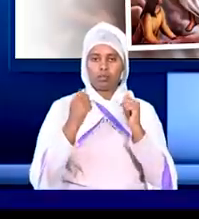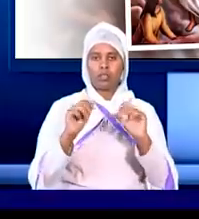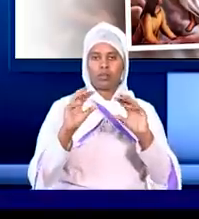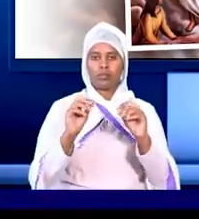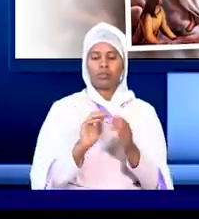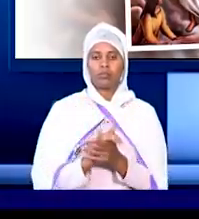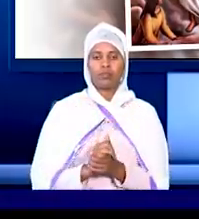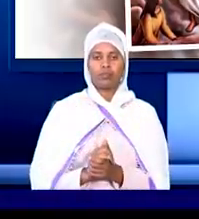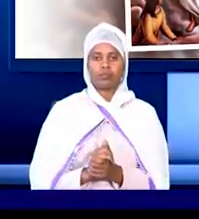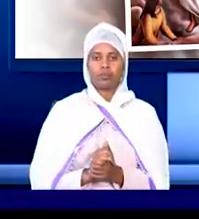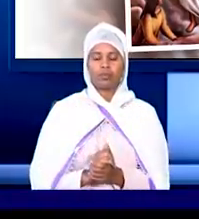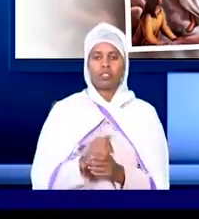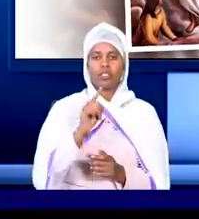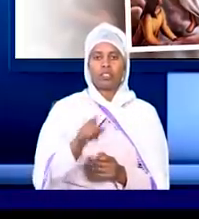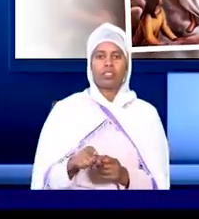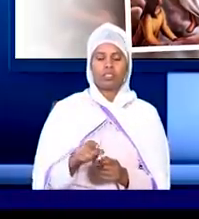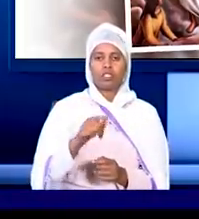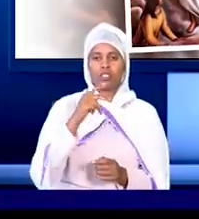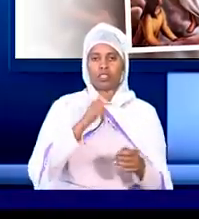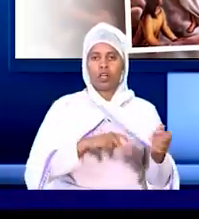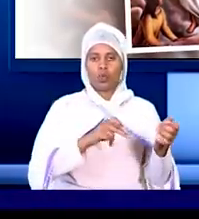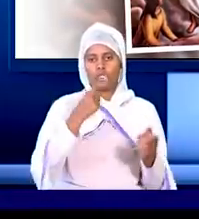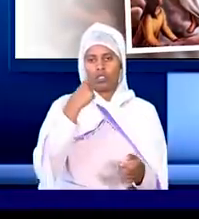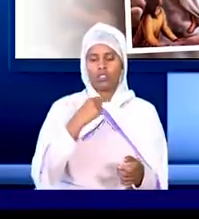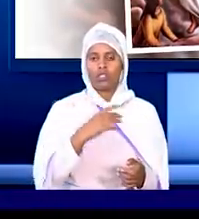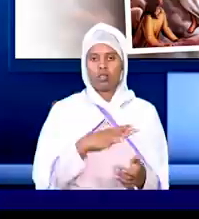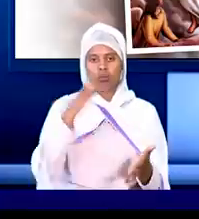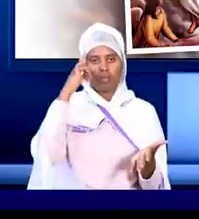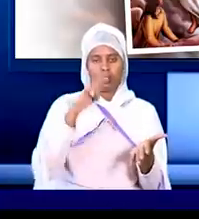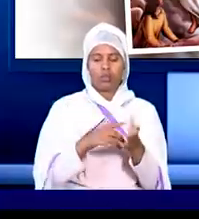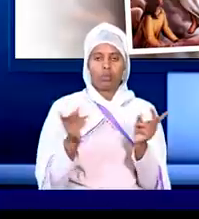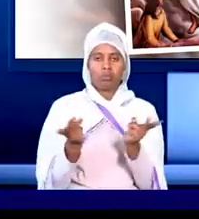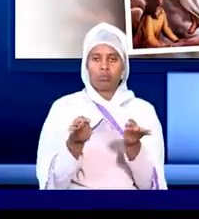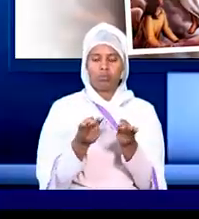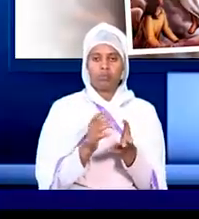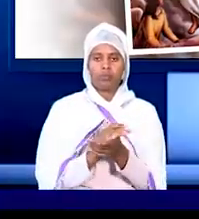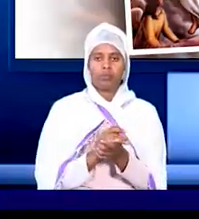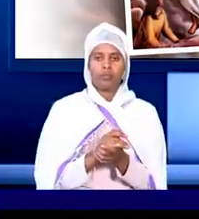ዳዊት ገለፀ ንትሩፋት እዩ ነዚ ኢድ ገልፀልና ዘሎ ማለት እዩ።